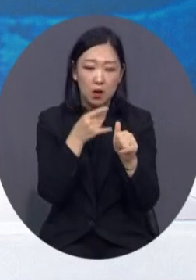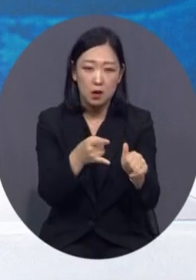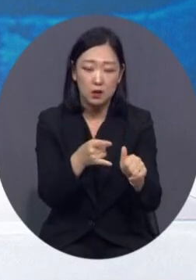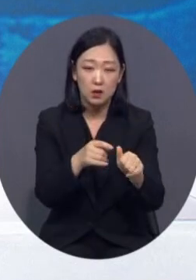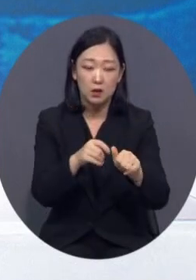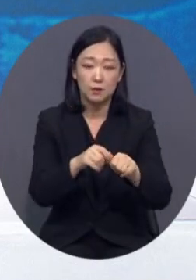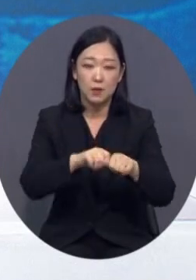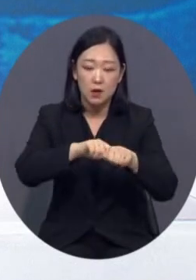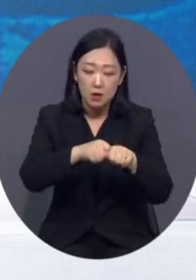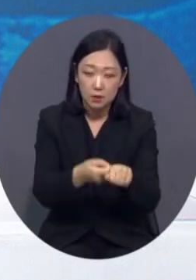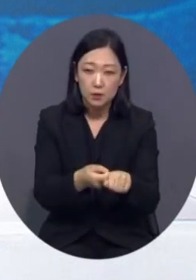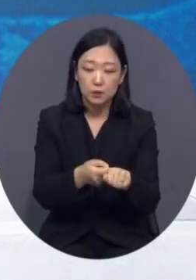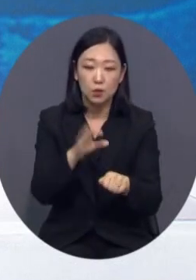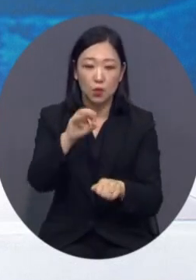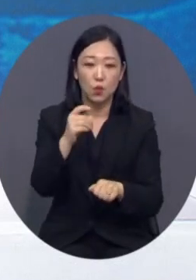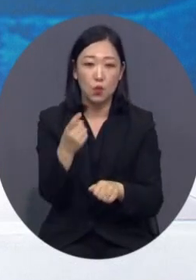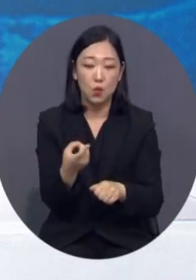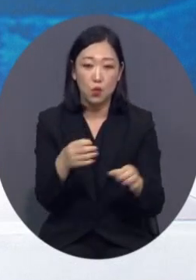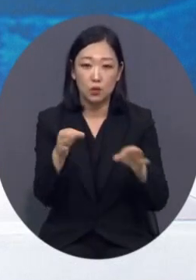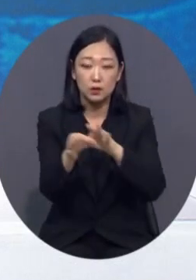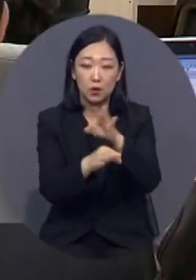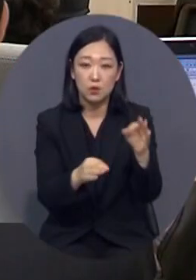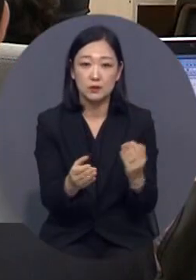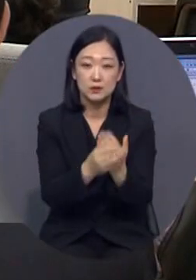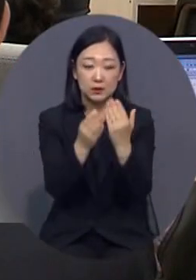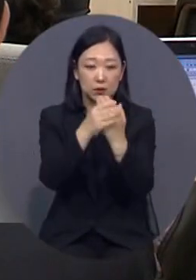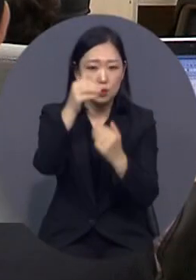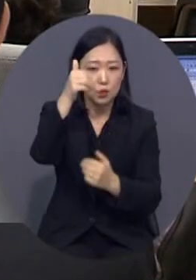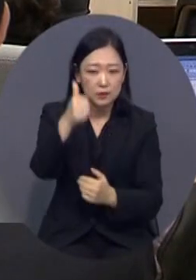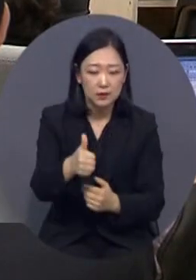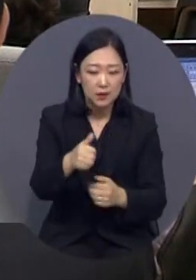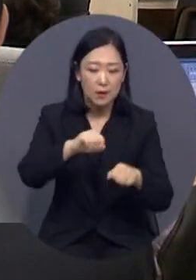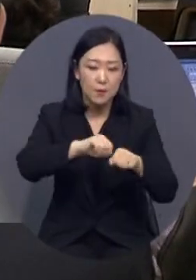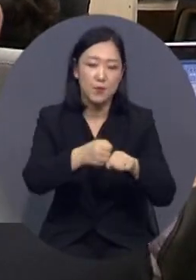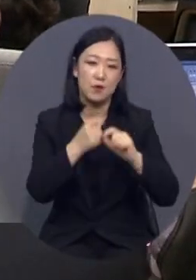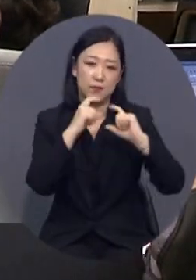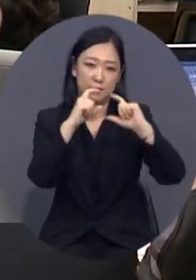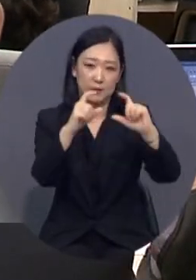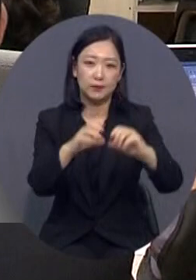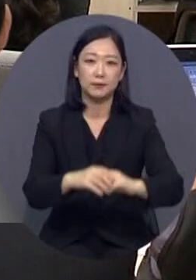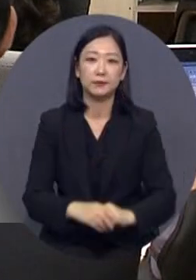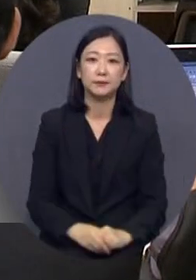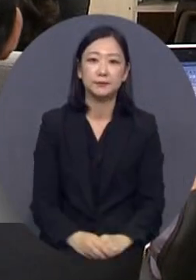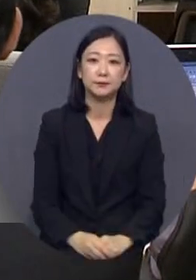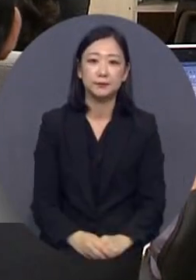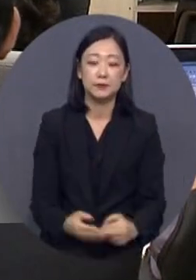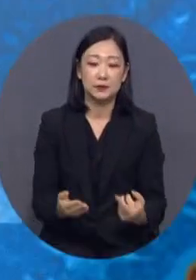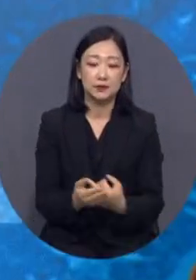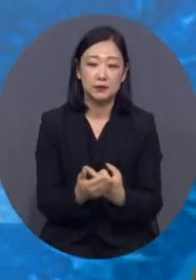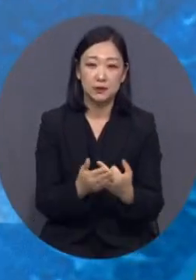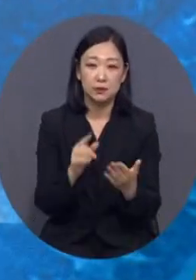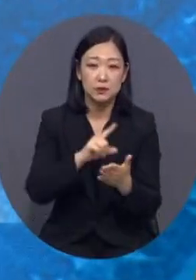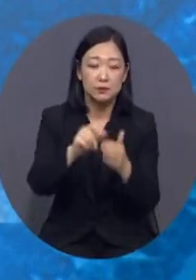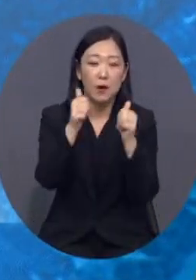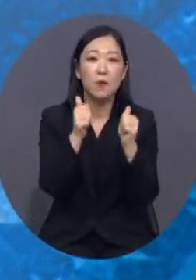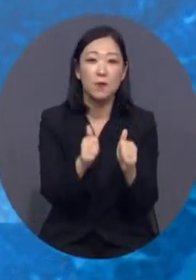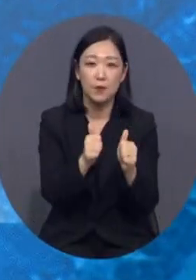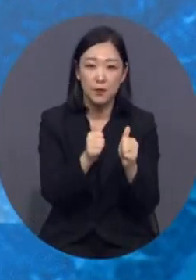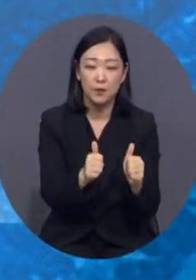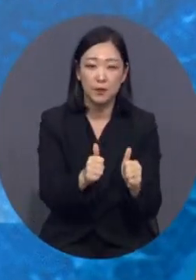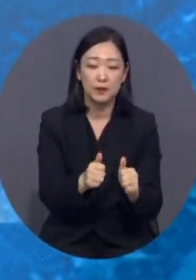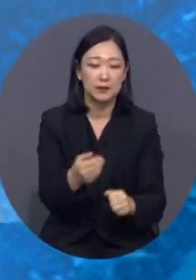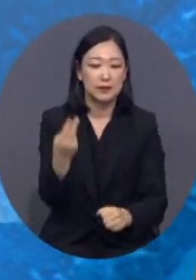인사불이익을 준 오재윤 제주 경제통상진흥원장이 벌금형을 선고받았습니다 제주지방법원 강민수